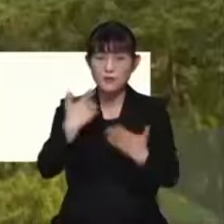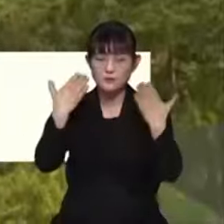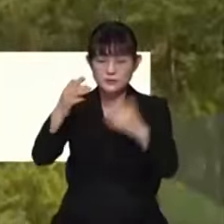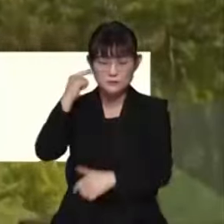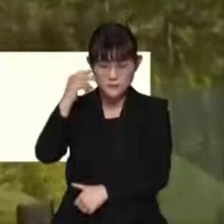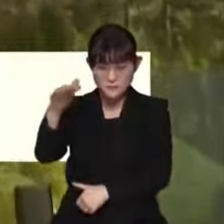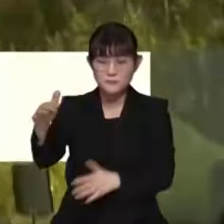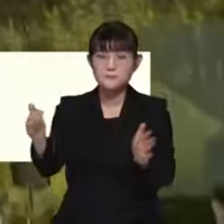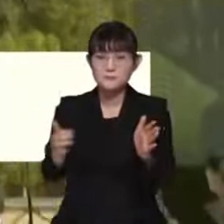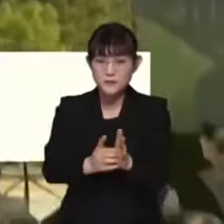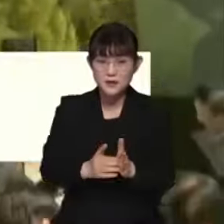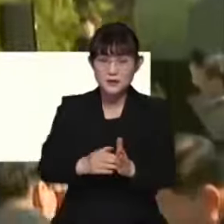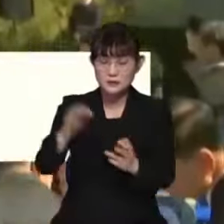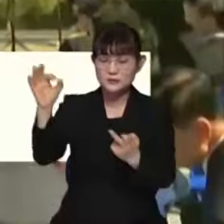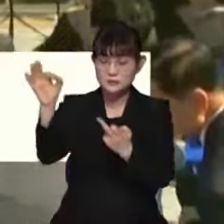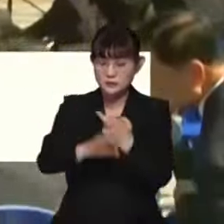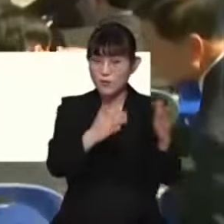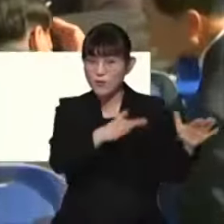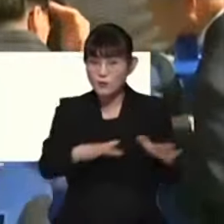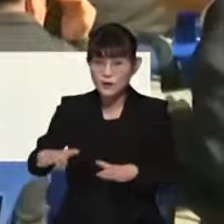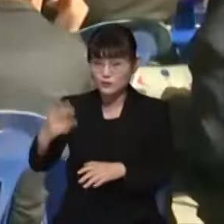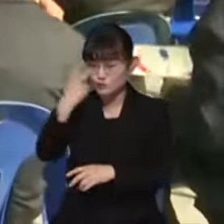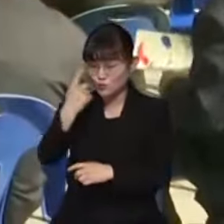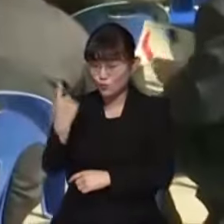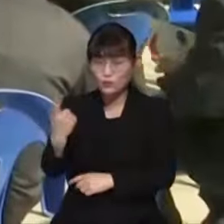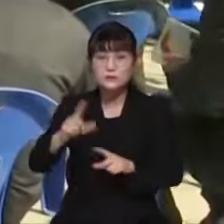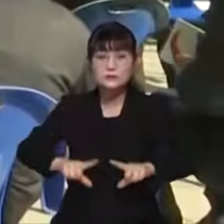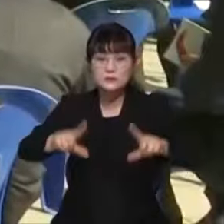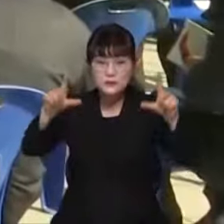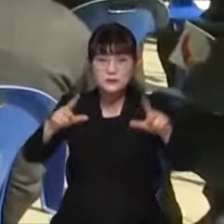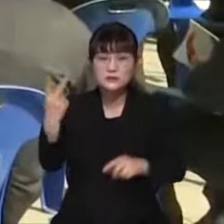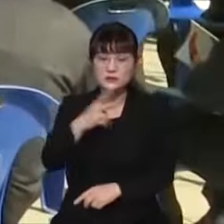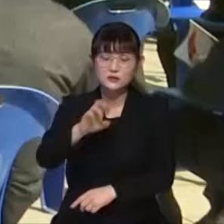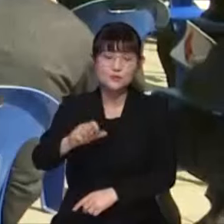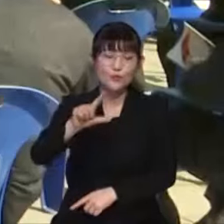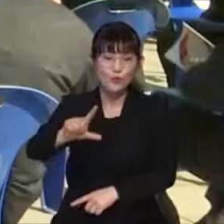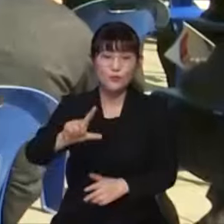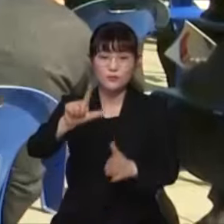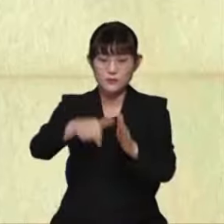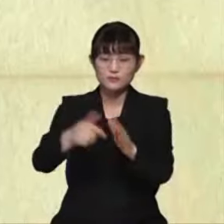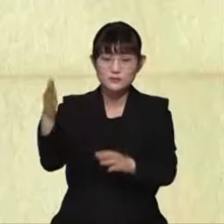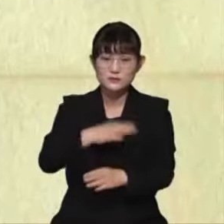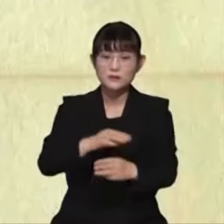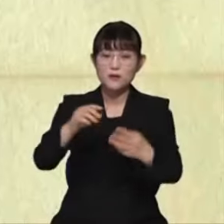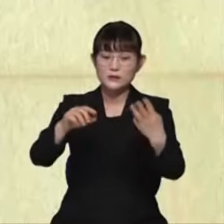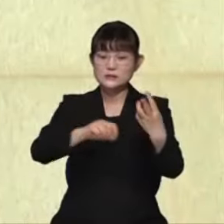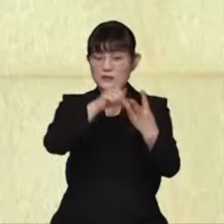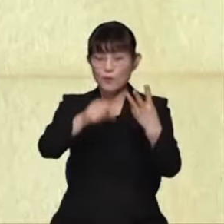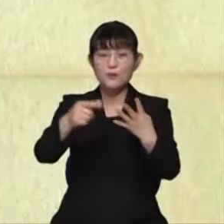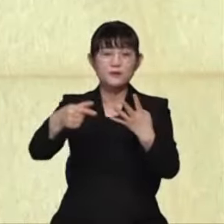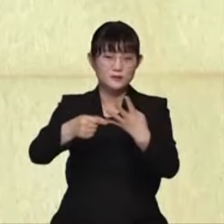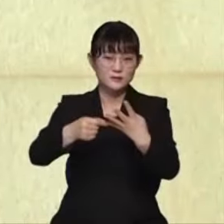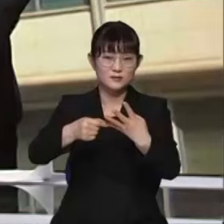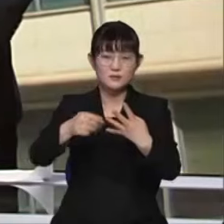기렸습니다. 서해 수호의 날은 2016년부터 매년 3월 넷째 주 금요일로 지정됐습니다.